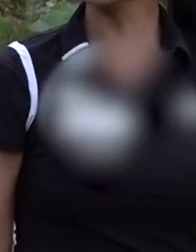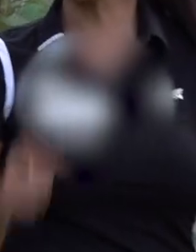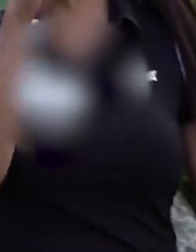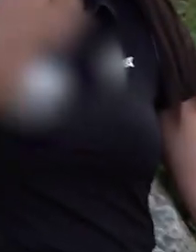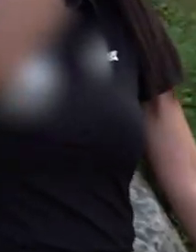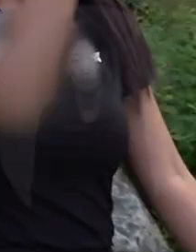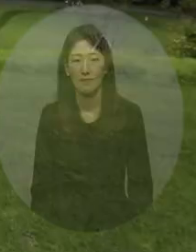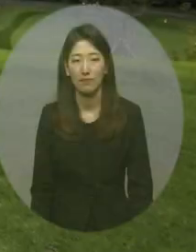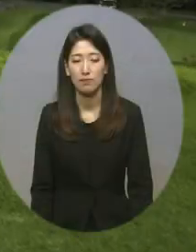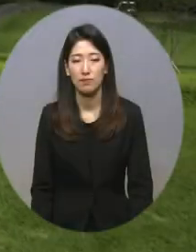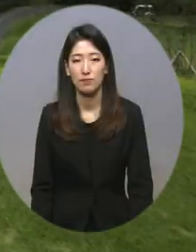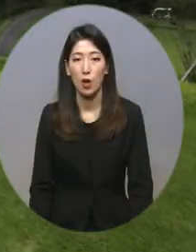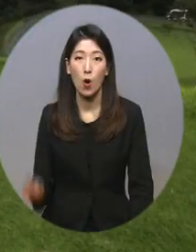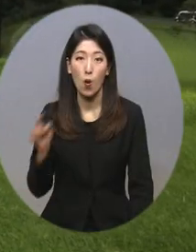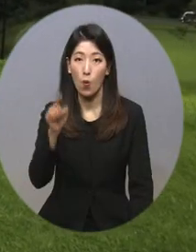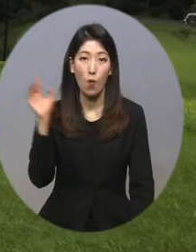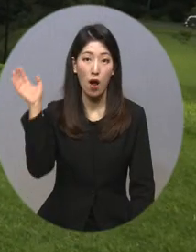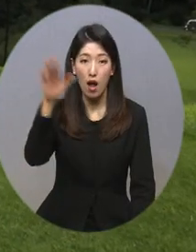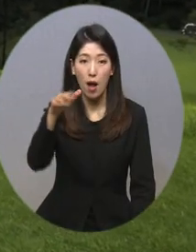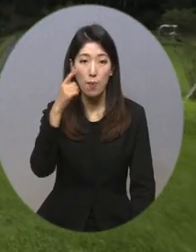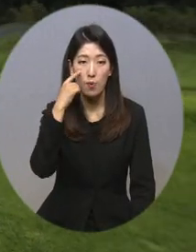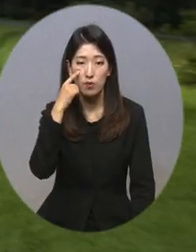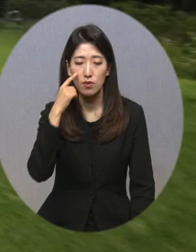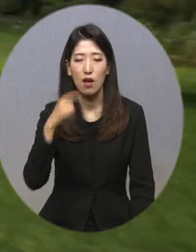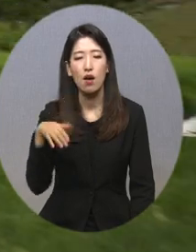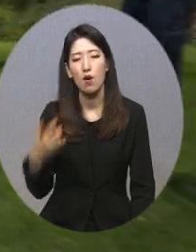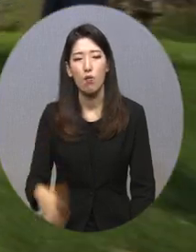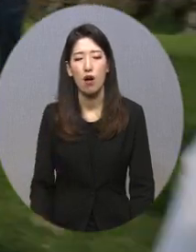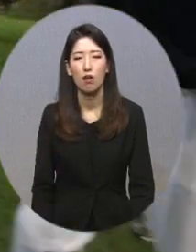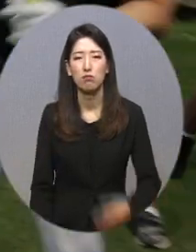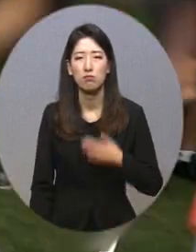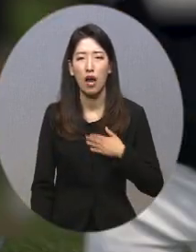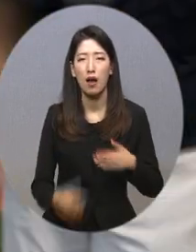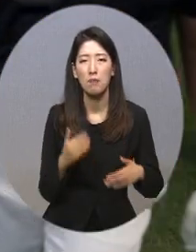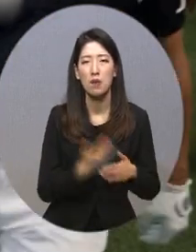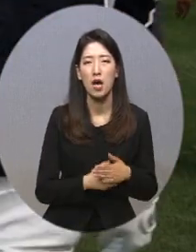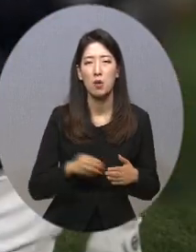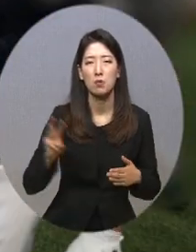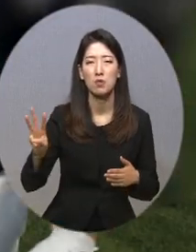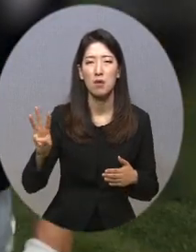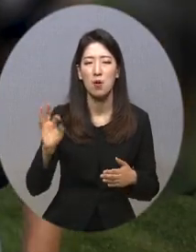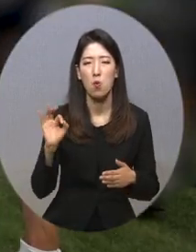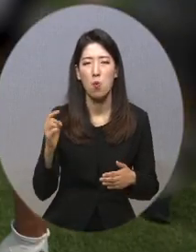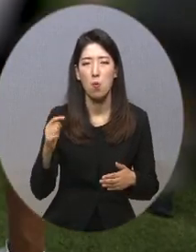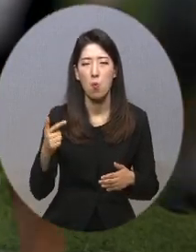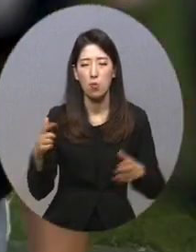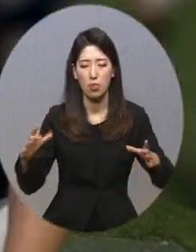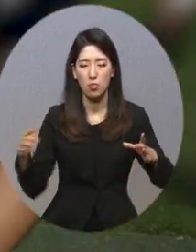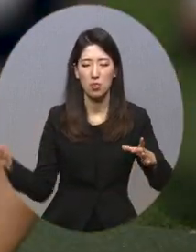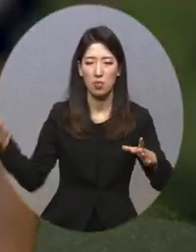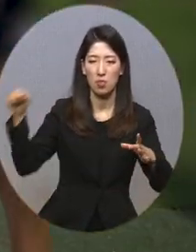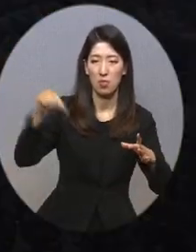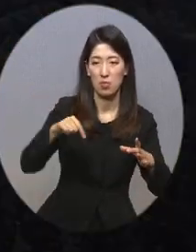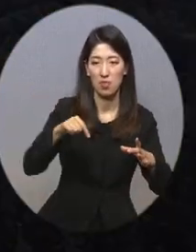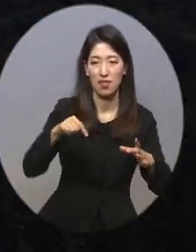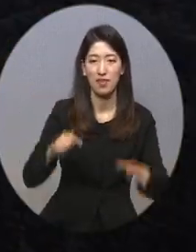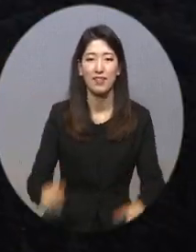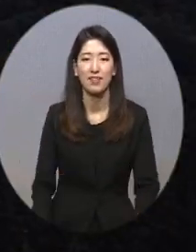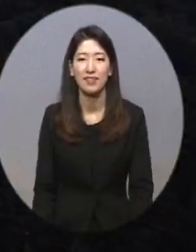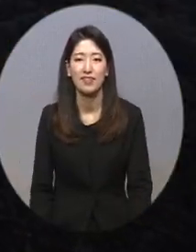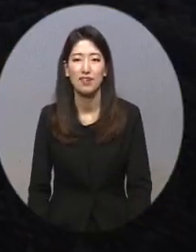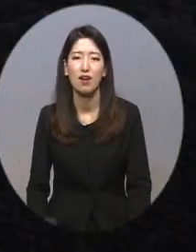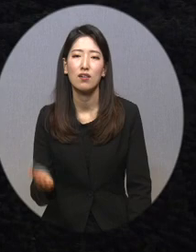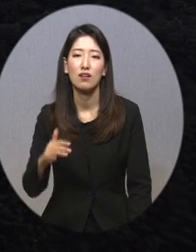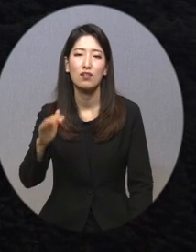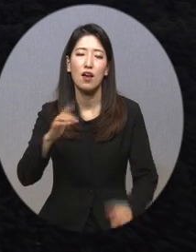나이스. 어우, 나이스. 와, 진짜 나쁘고 다 올리네. 우와, 열렸는데 운이 좋았네. 그래요? 거기 뷰가